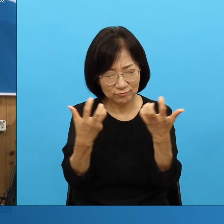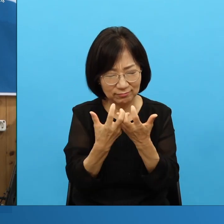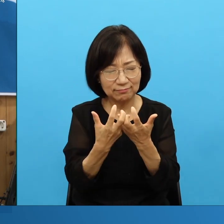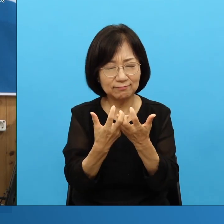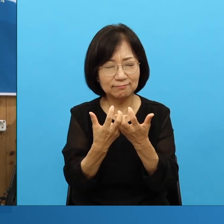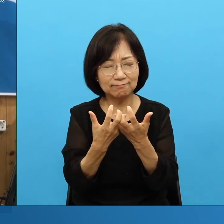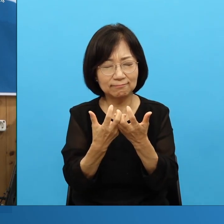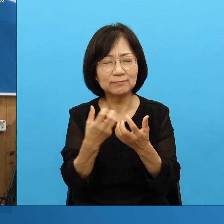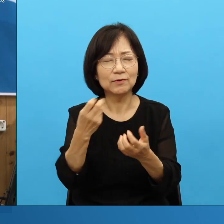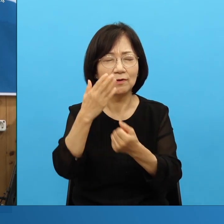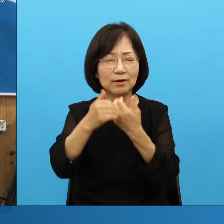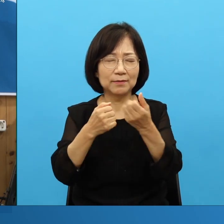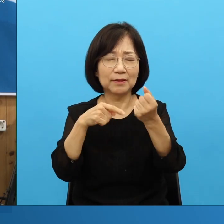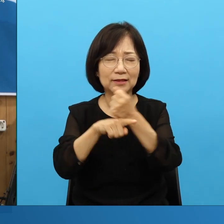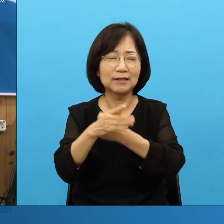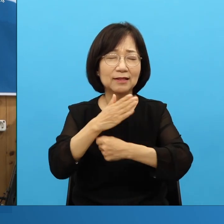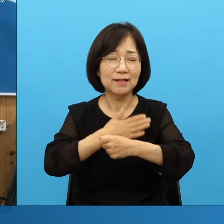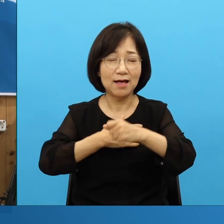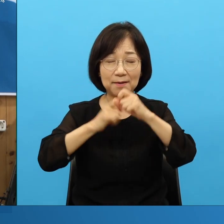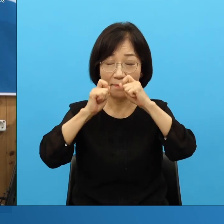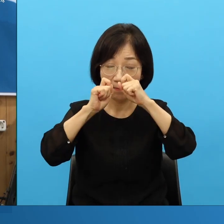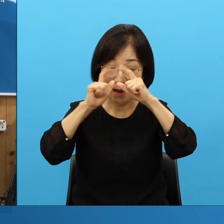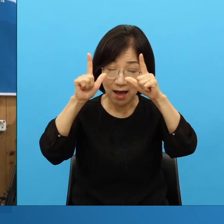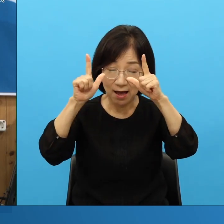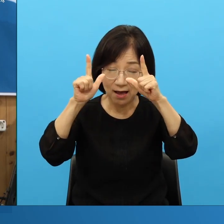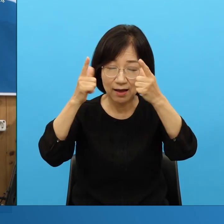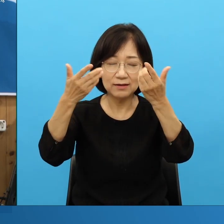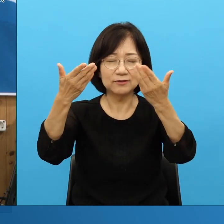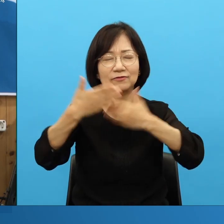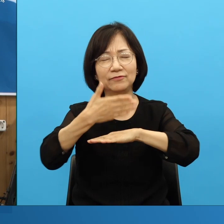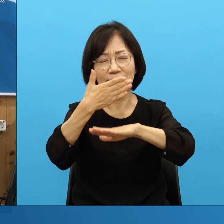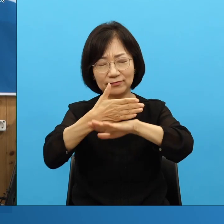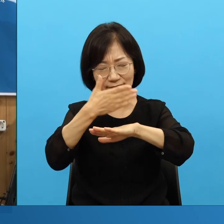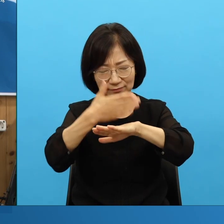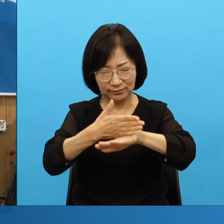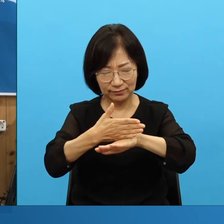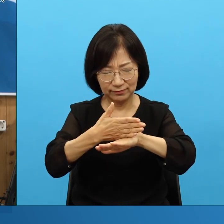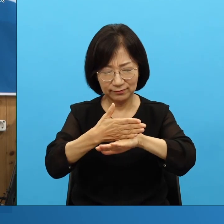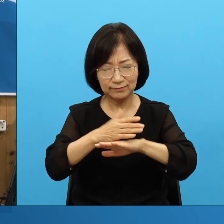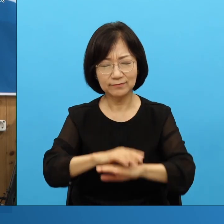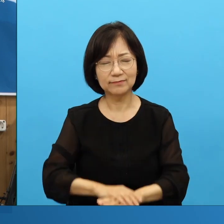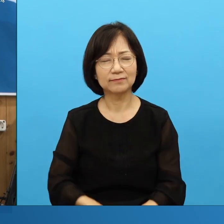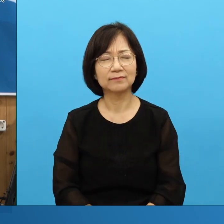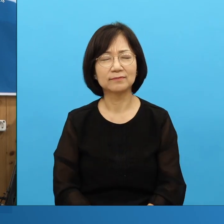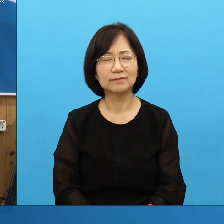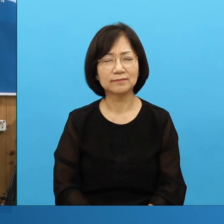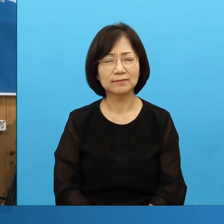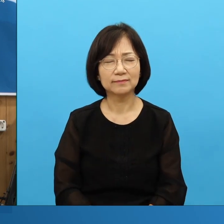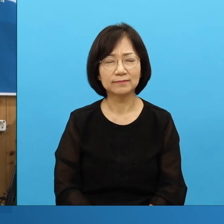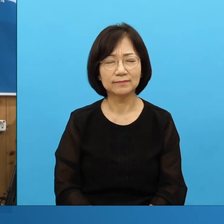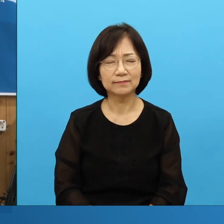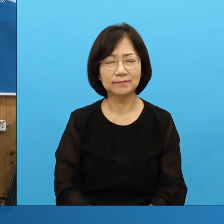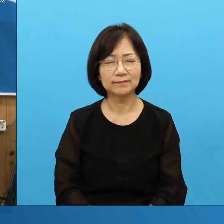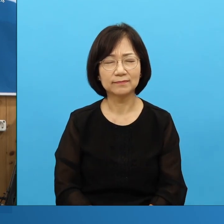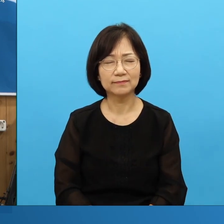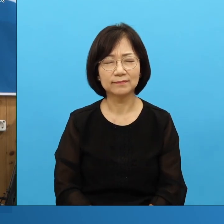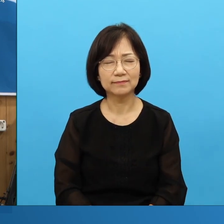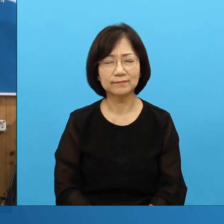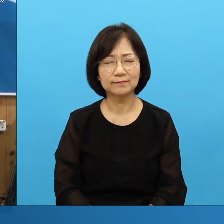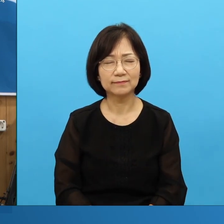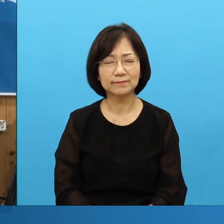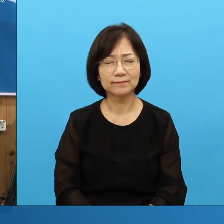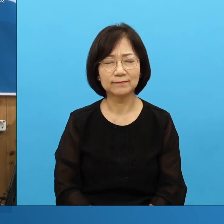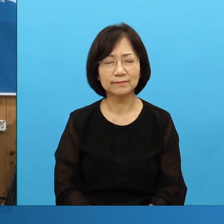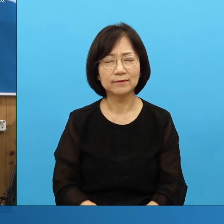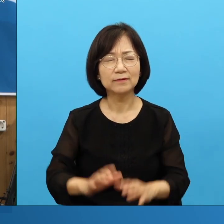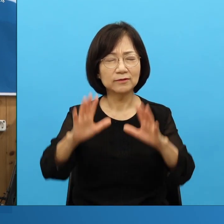알고 깨닫게 하심을 감사합니다. Thank you for allowing us to realize and know your will through the indwelling, guidance, and the filling of the Holy Spirit.